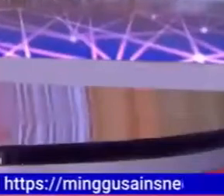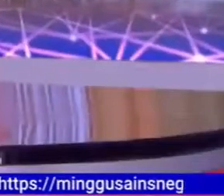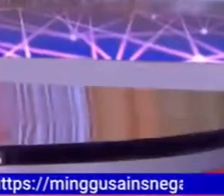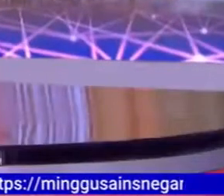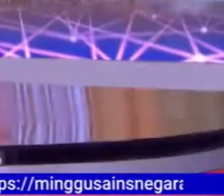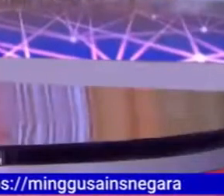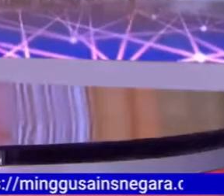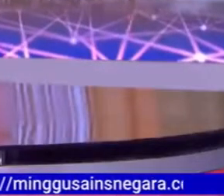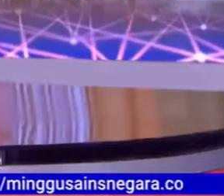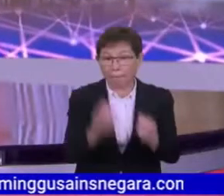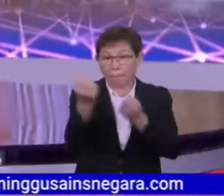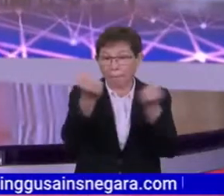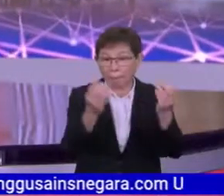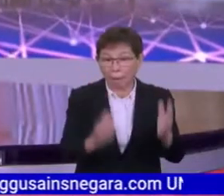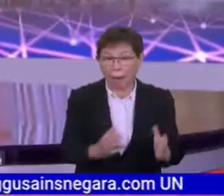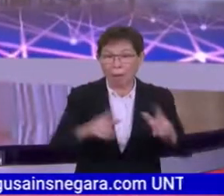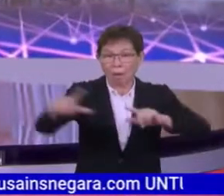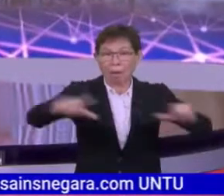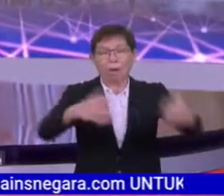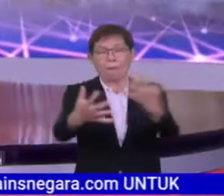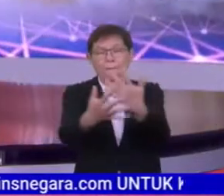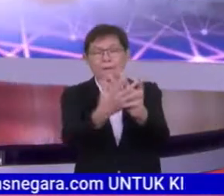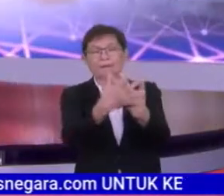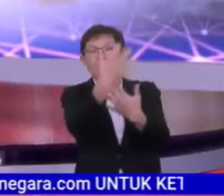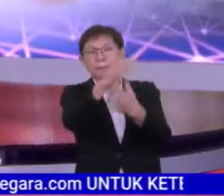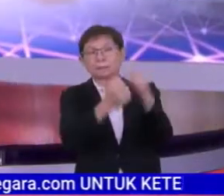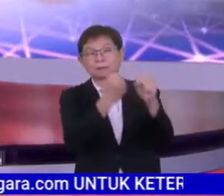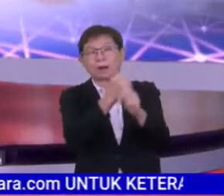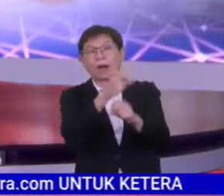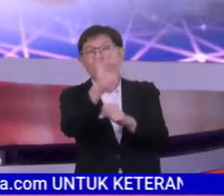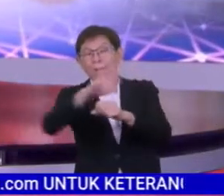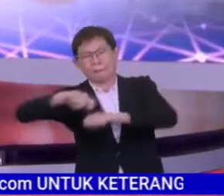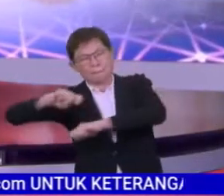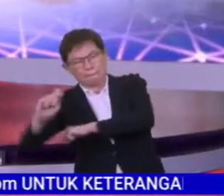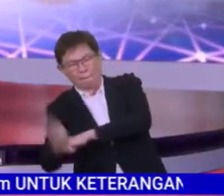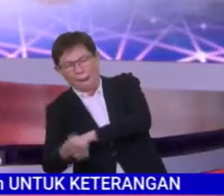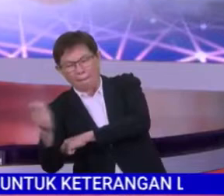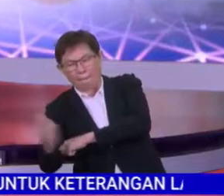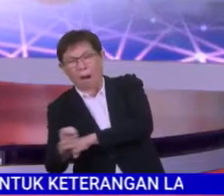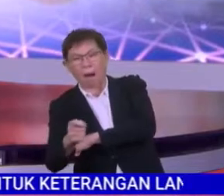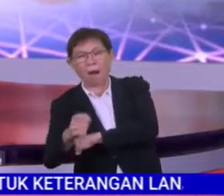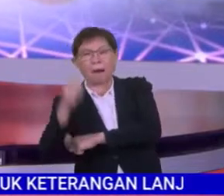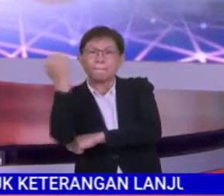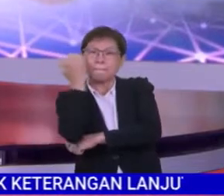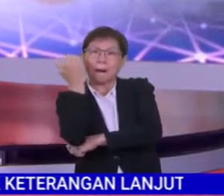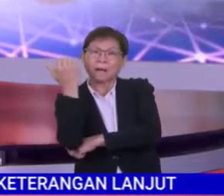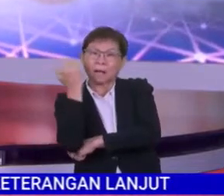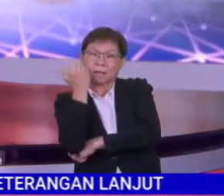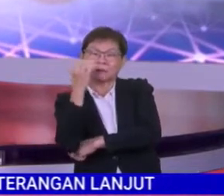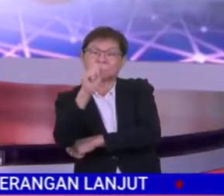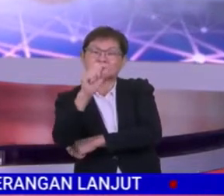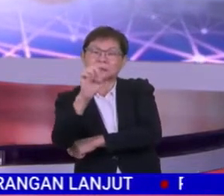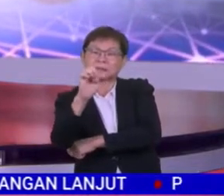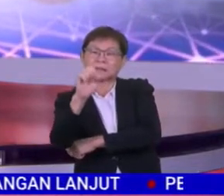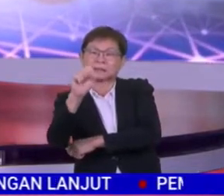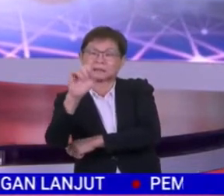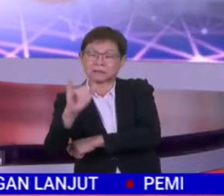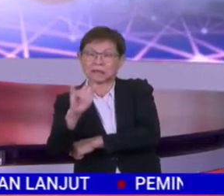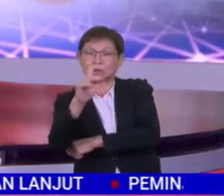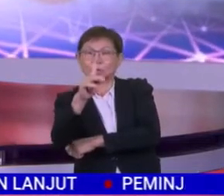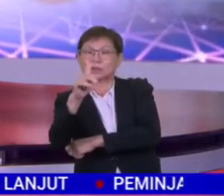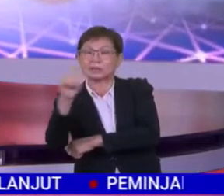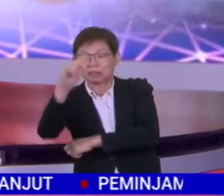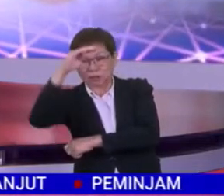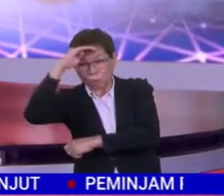pemandu Lori dipenjara 12 tahun dan delapan sebatan oleh Mahkamah section kota tinggi Johor selepas ngaku salah atas